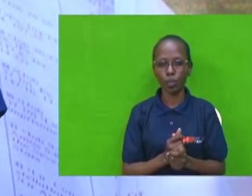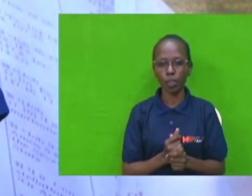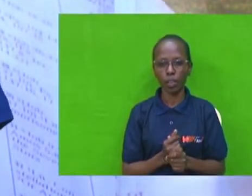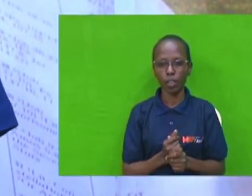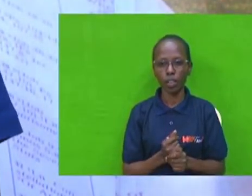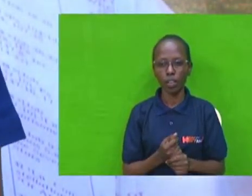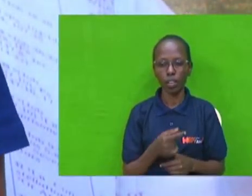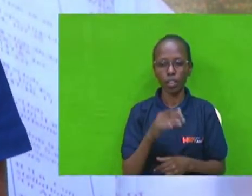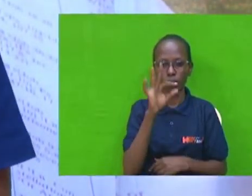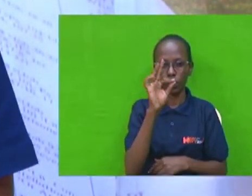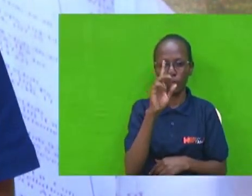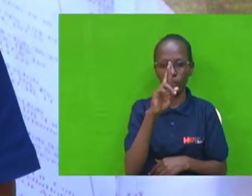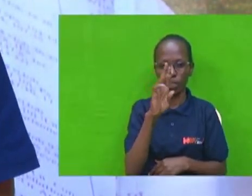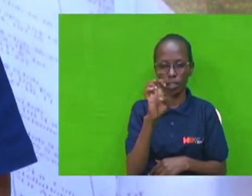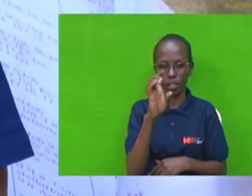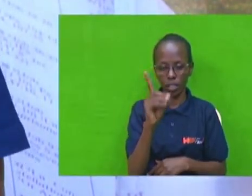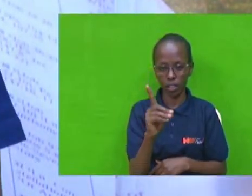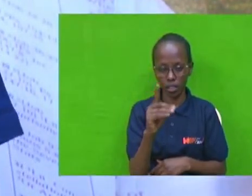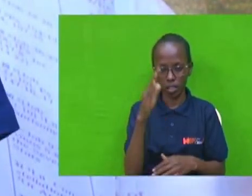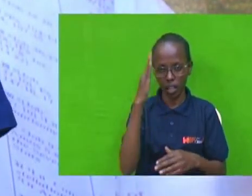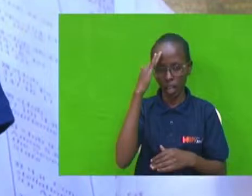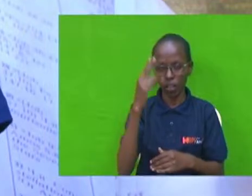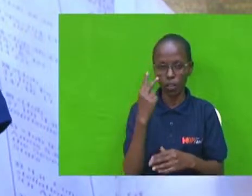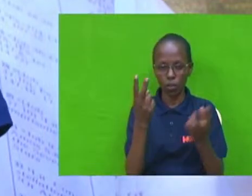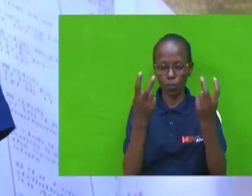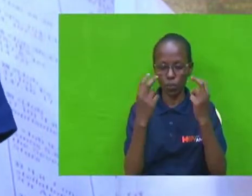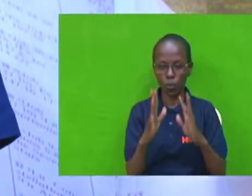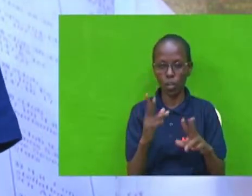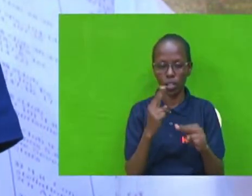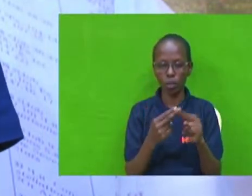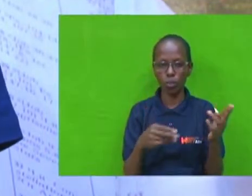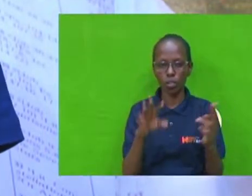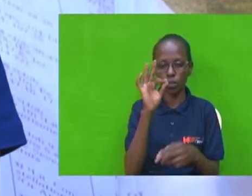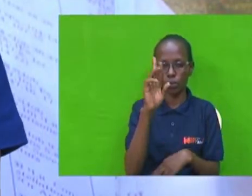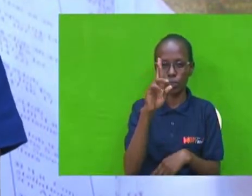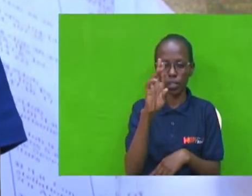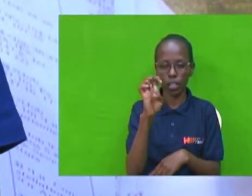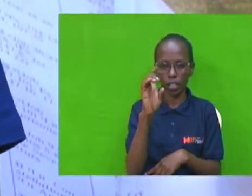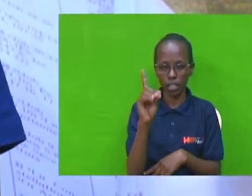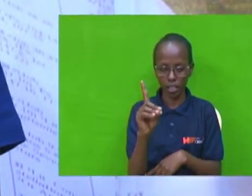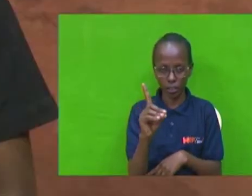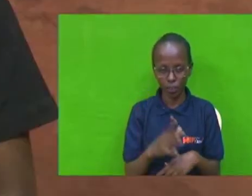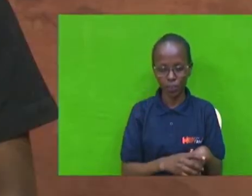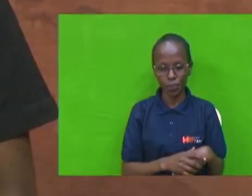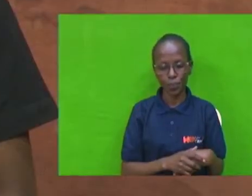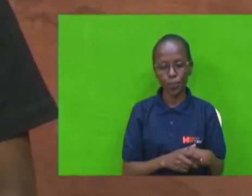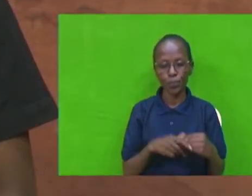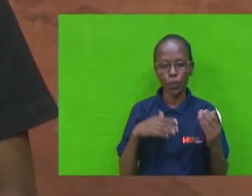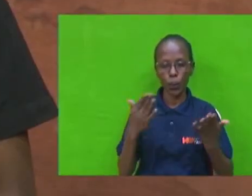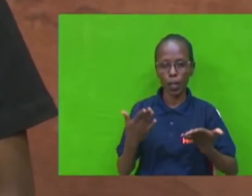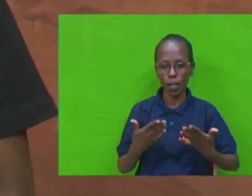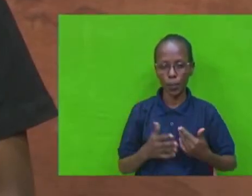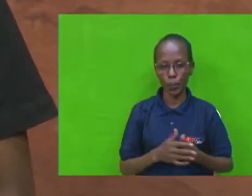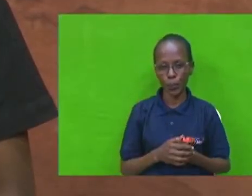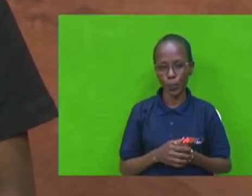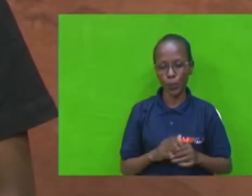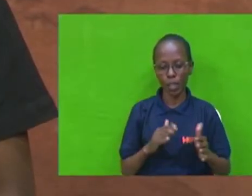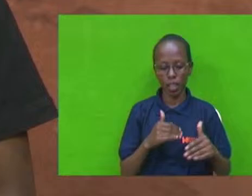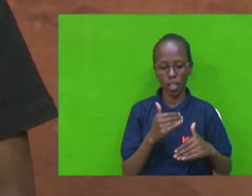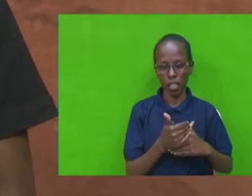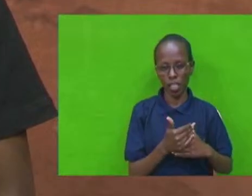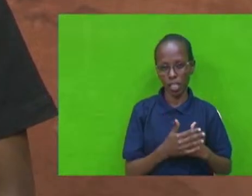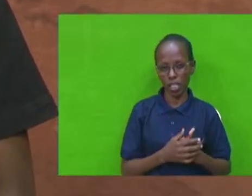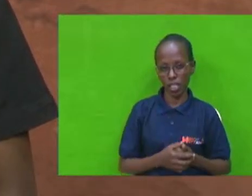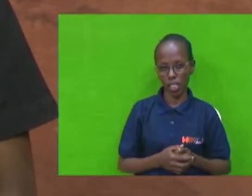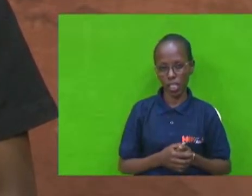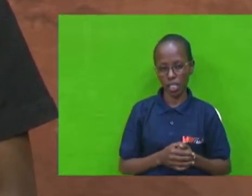Yeah, Fred. Jambo mtazamaji, kwa majina ni Fred Onyango. Karibu sana kwa mafundisho haya. Ah, nashukuru. Karibu yanafuatana tu,